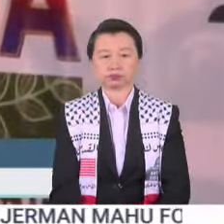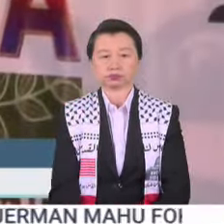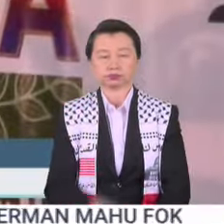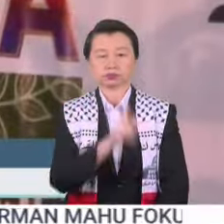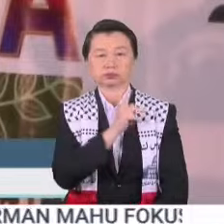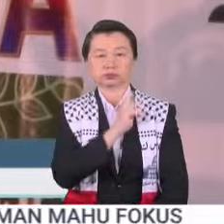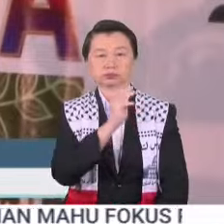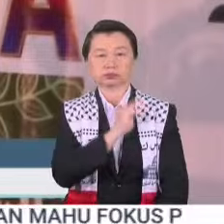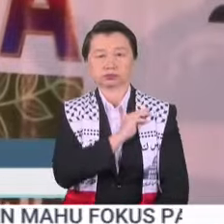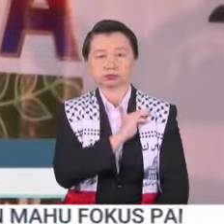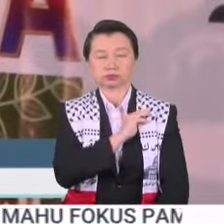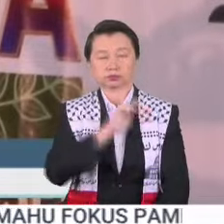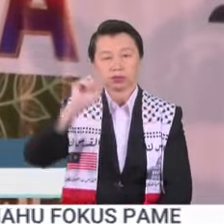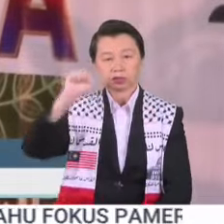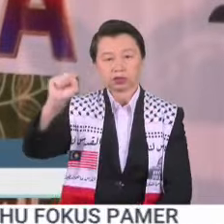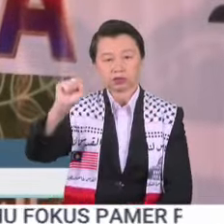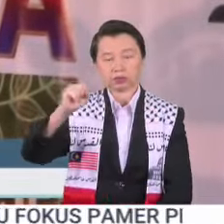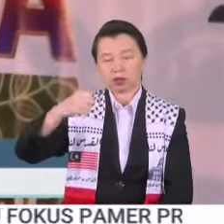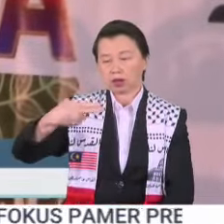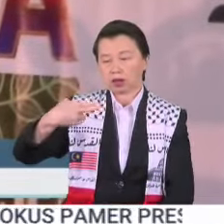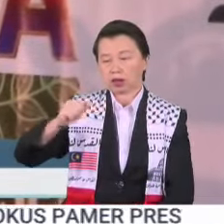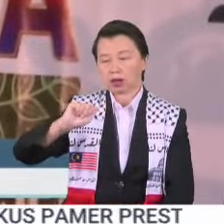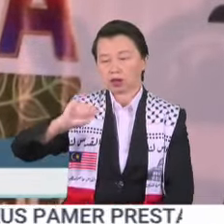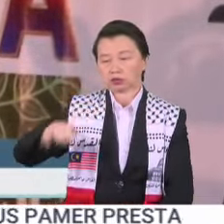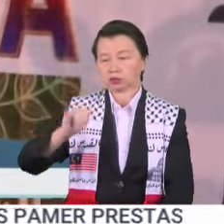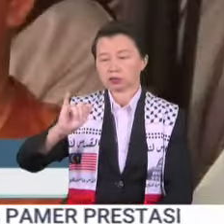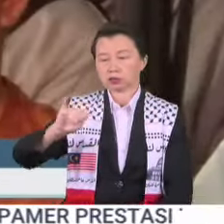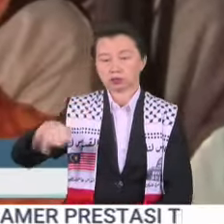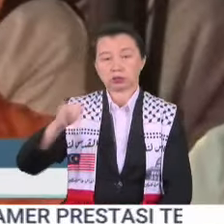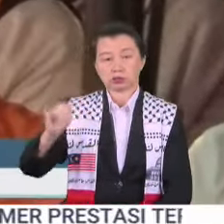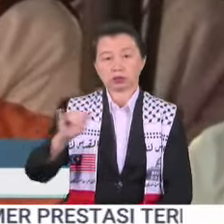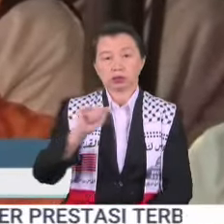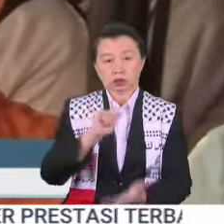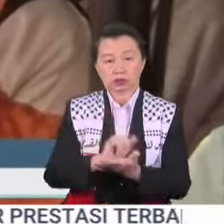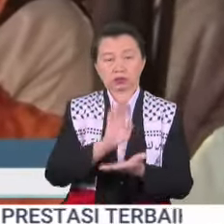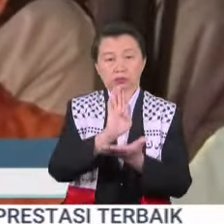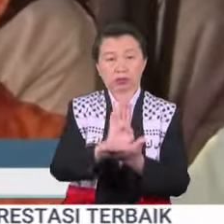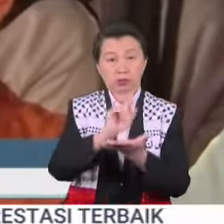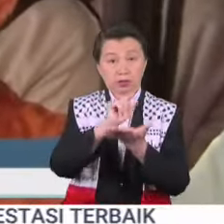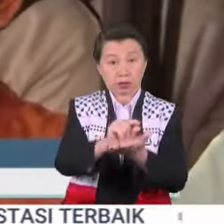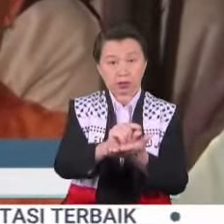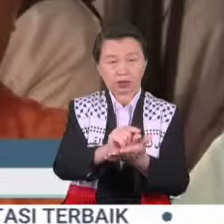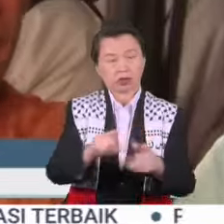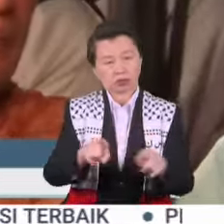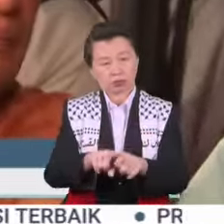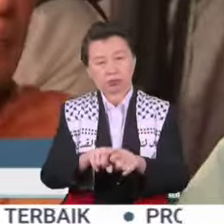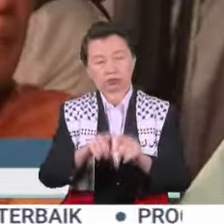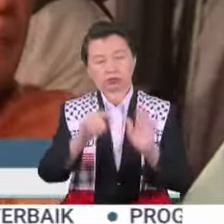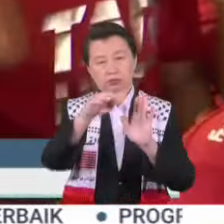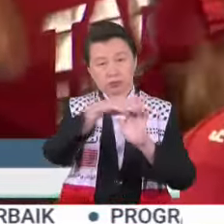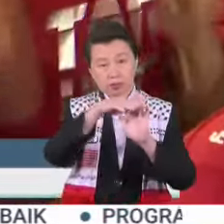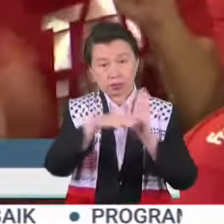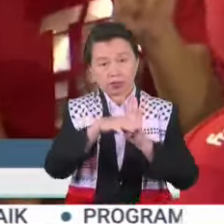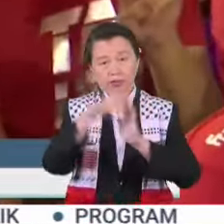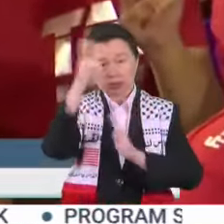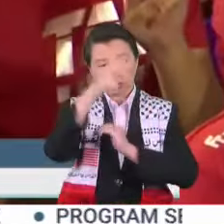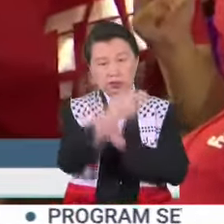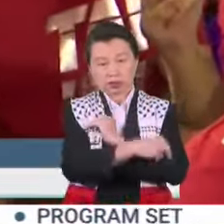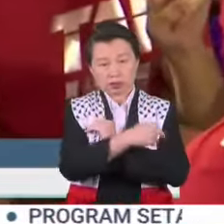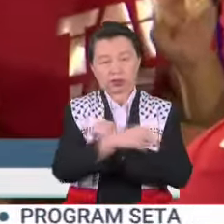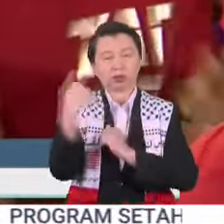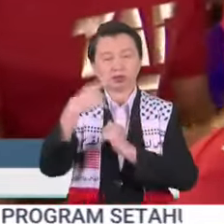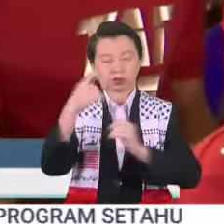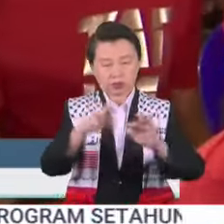Menurut Ketua Menteri Datuk Seri Panglima Haji Jin Noor, inisiatif itu dilaksana selaras agenda kerajaan negeri yang